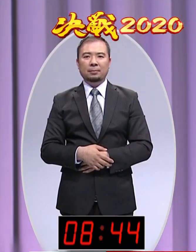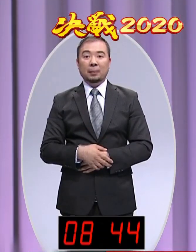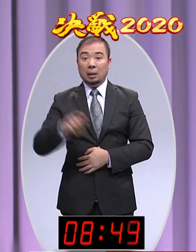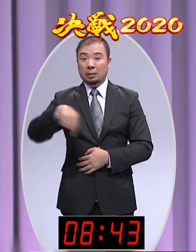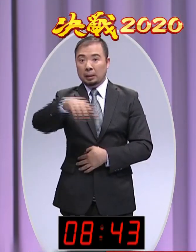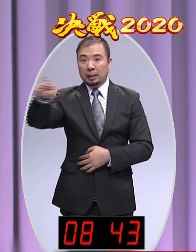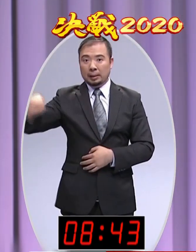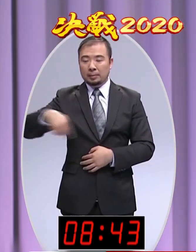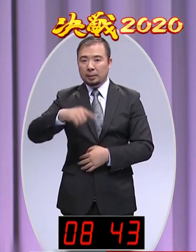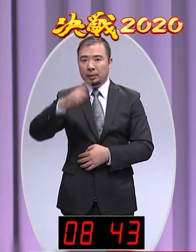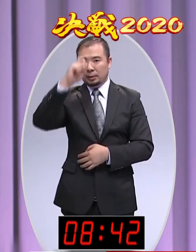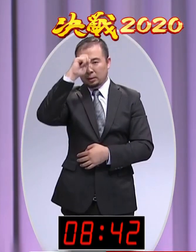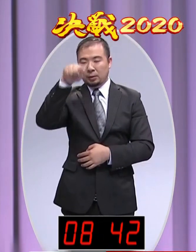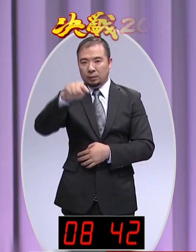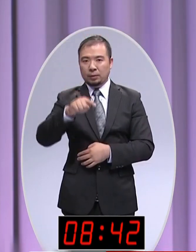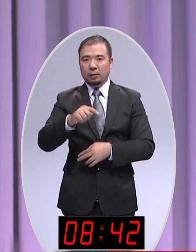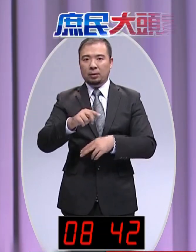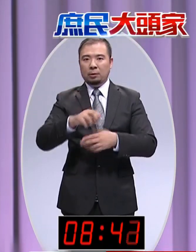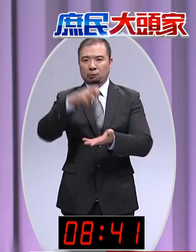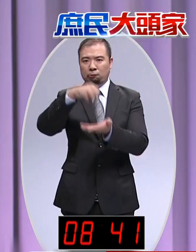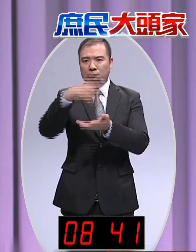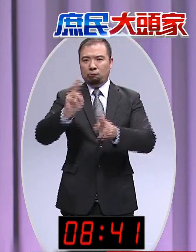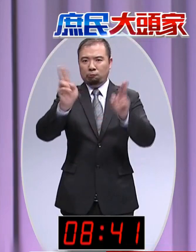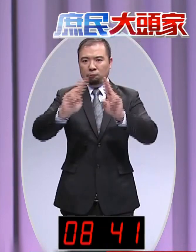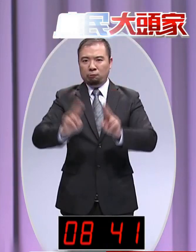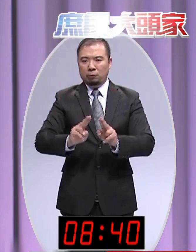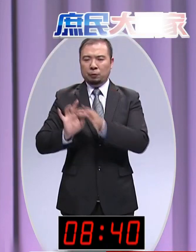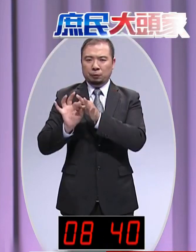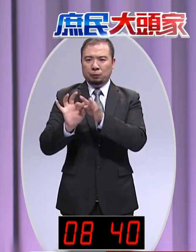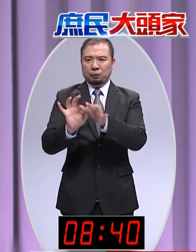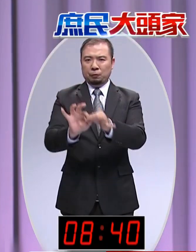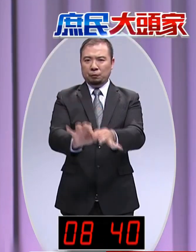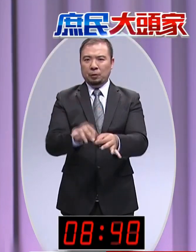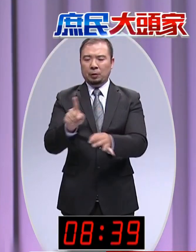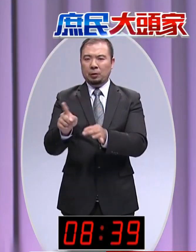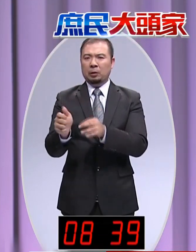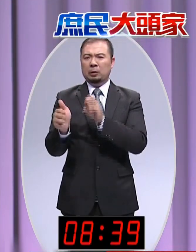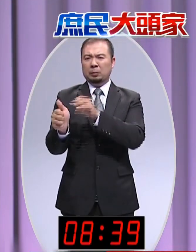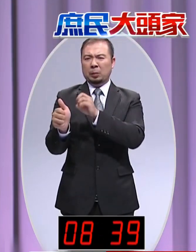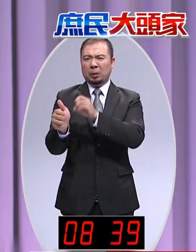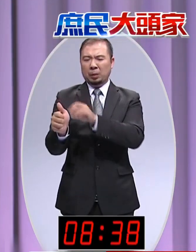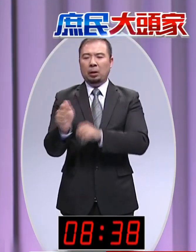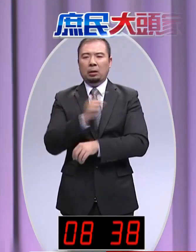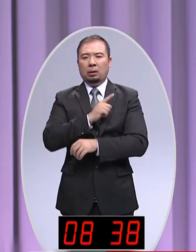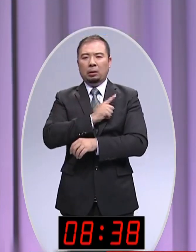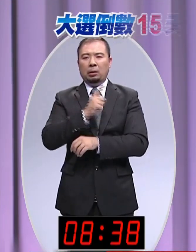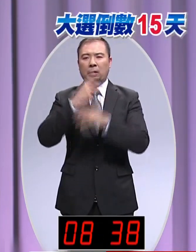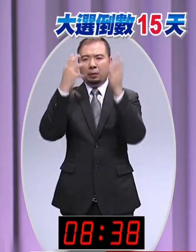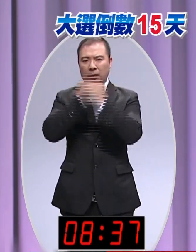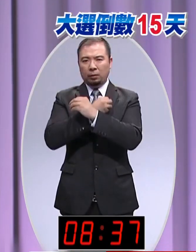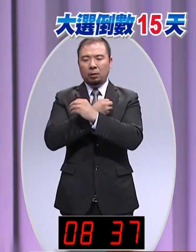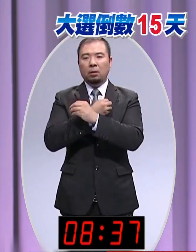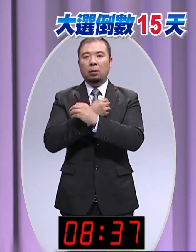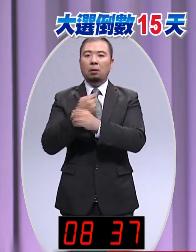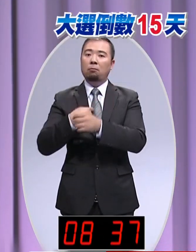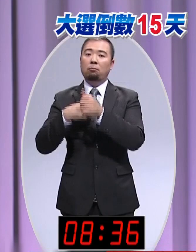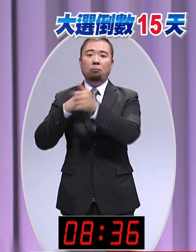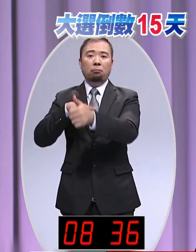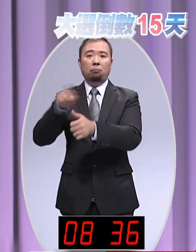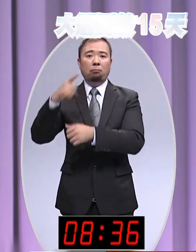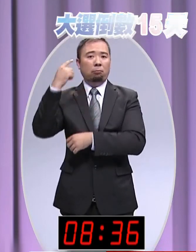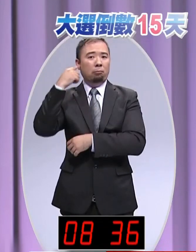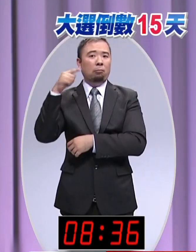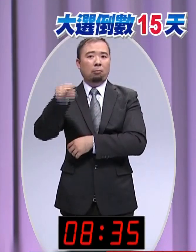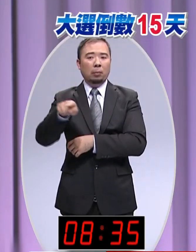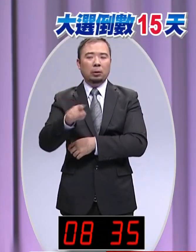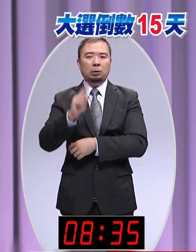下去的人所误导的。我也解释过好几次，但是你不听，你只相信，选择相信你要讲的这